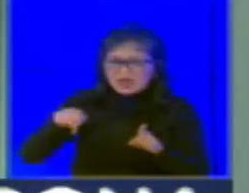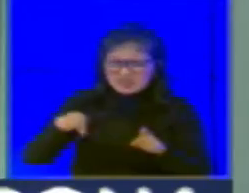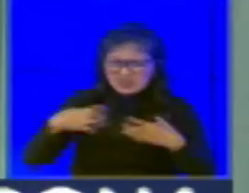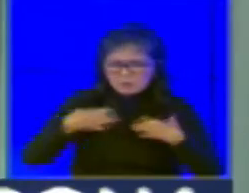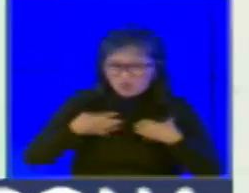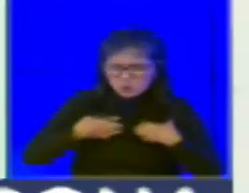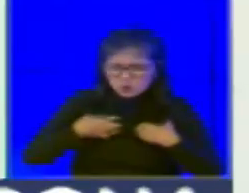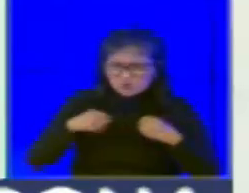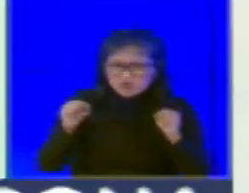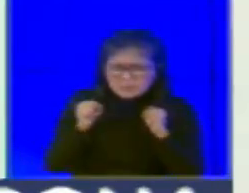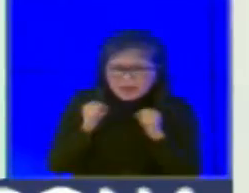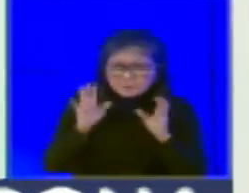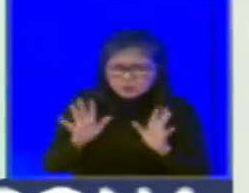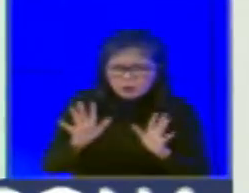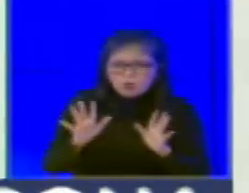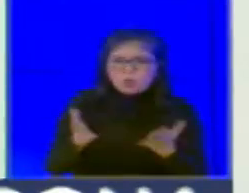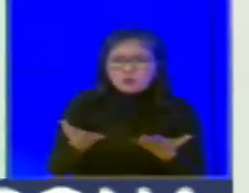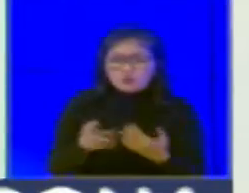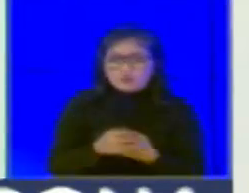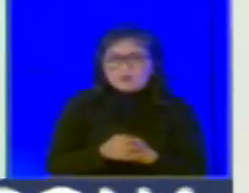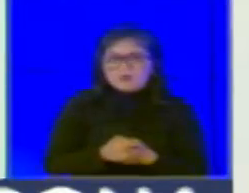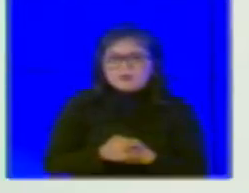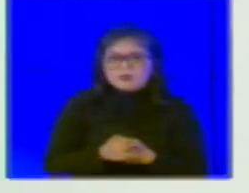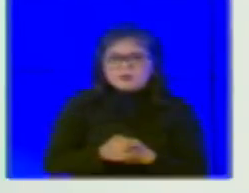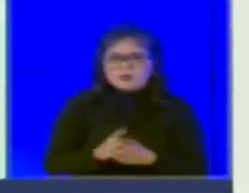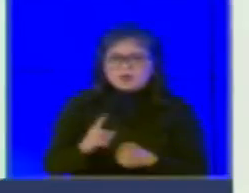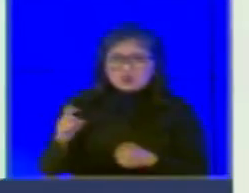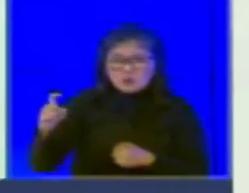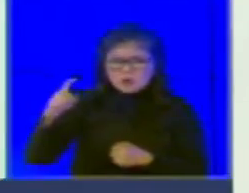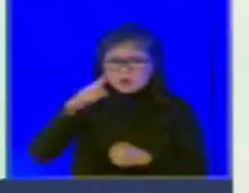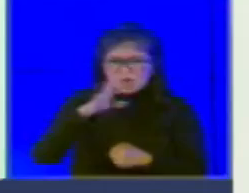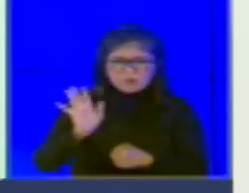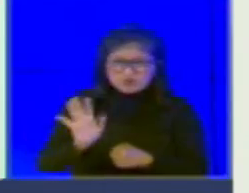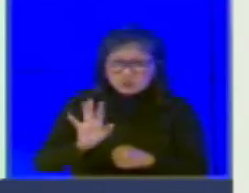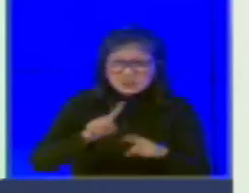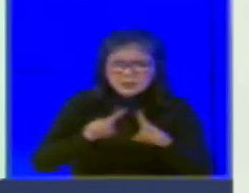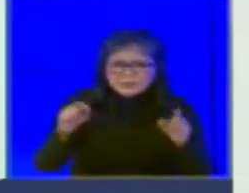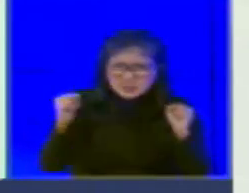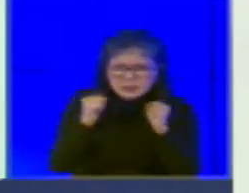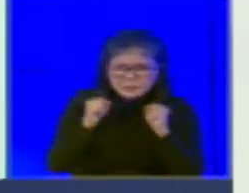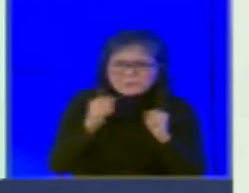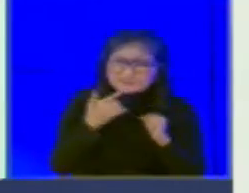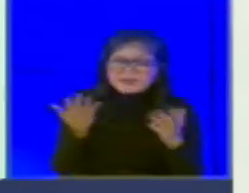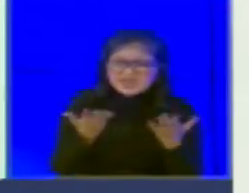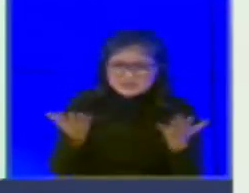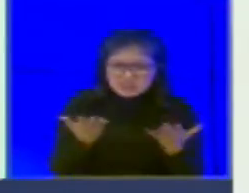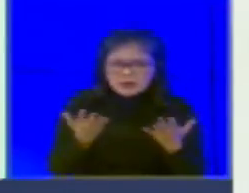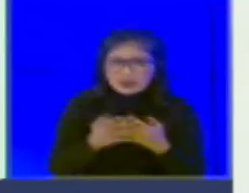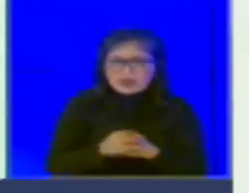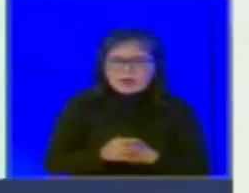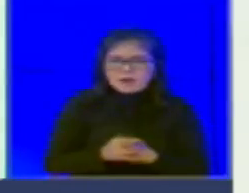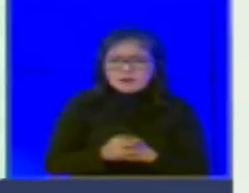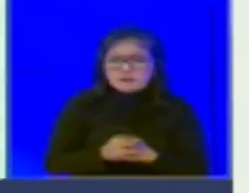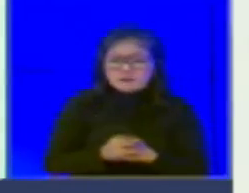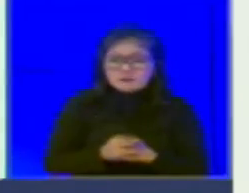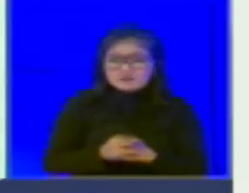demam. Sudah bukan ke corona, tetapi ke arah demam biasa. Itu sekarang masih ada yang dirawat suspek